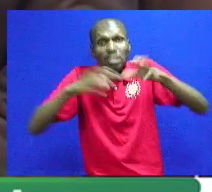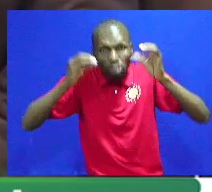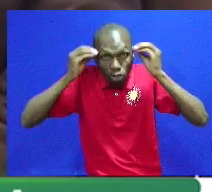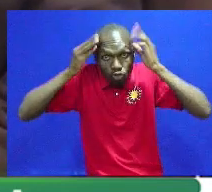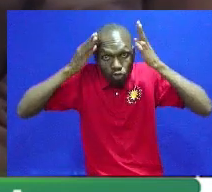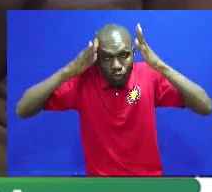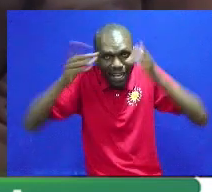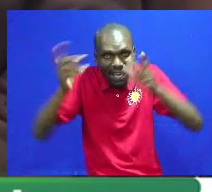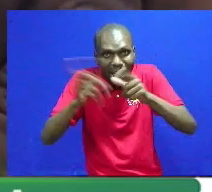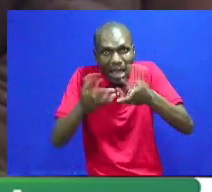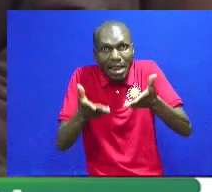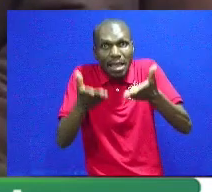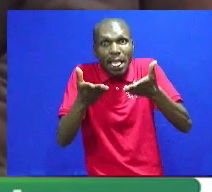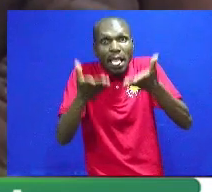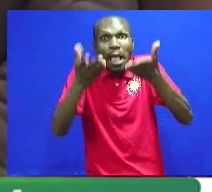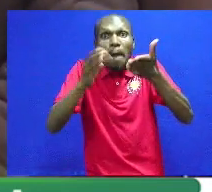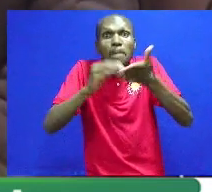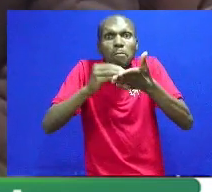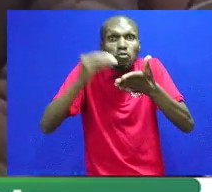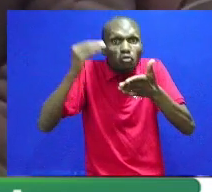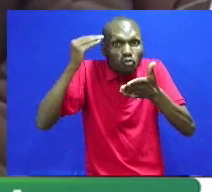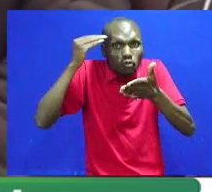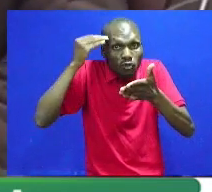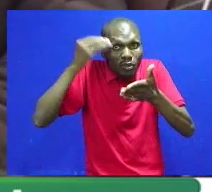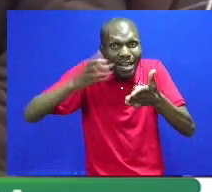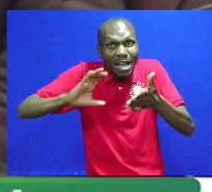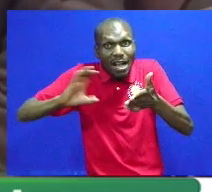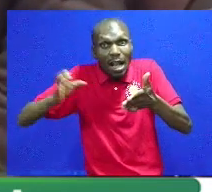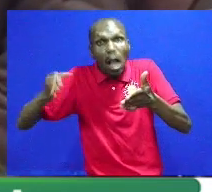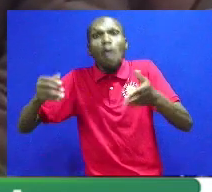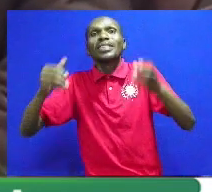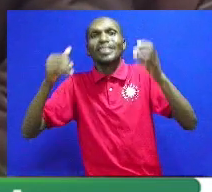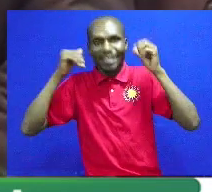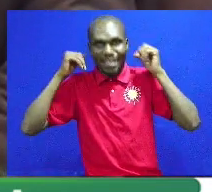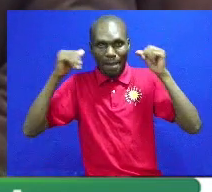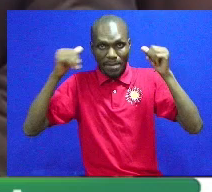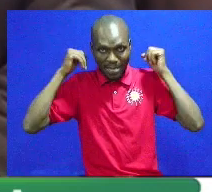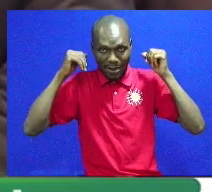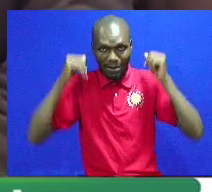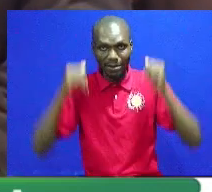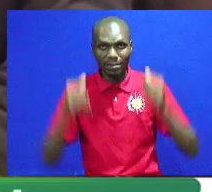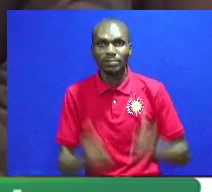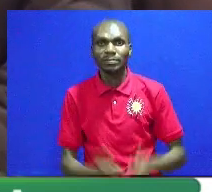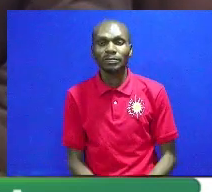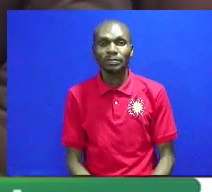elinde go kinia ekerengo gechi semi ase Kaunti ya Nyamira ginko reporter ya Ndizi TV kurua sensemo ya